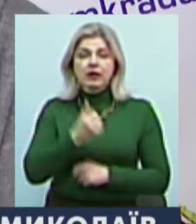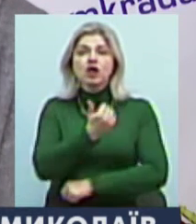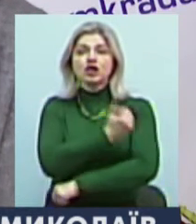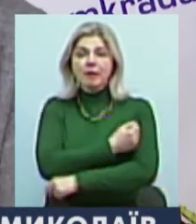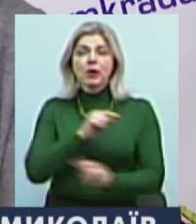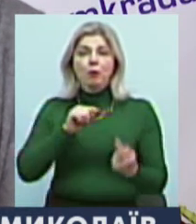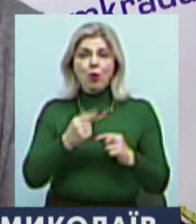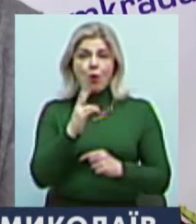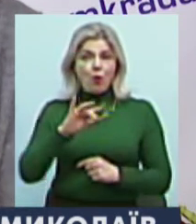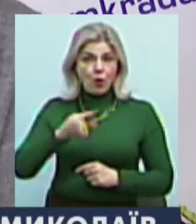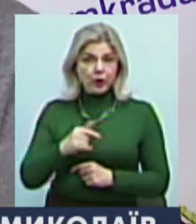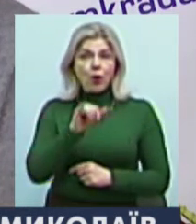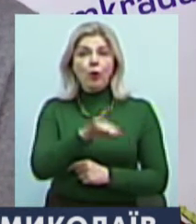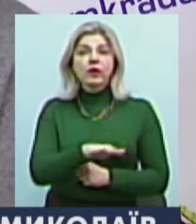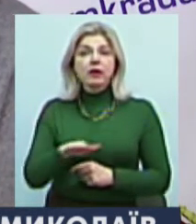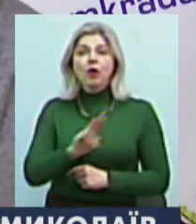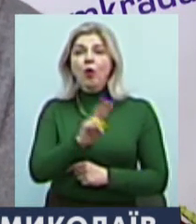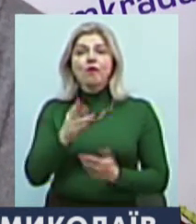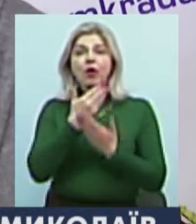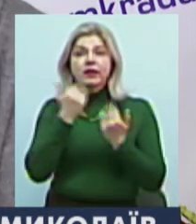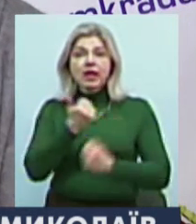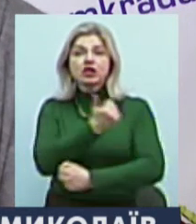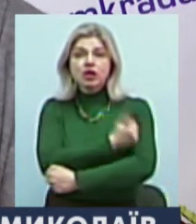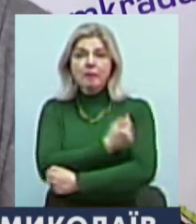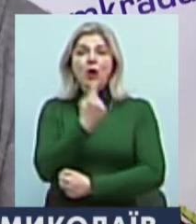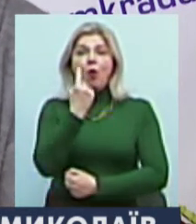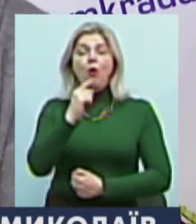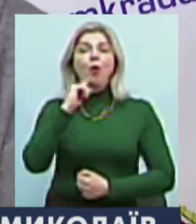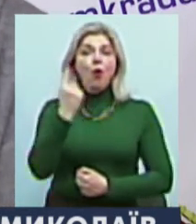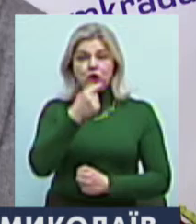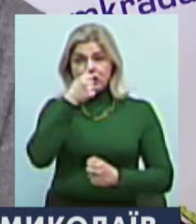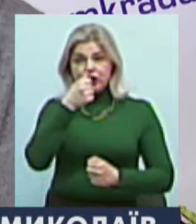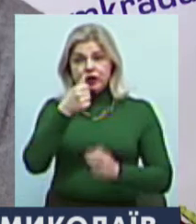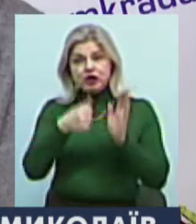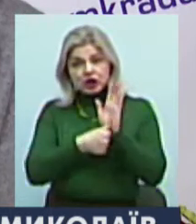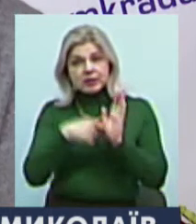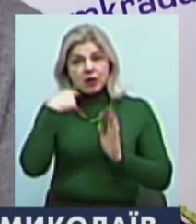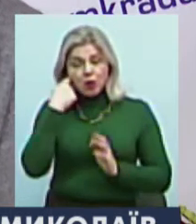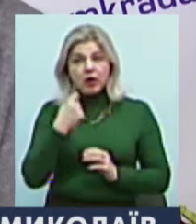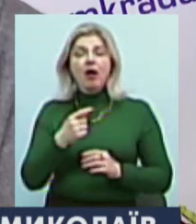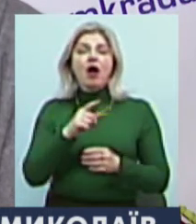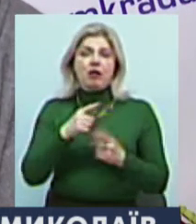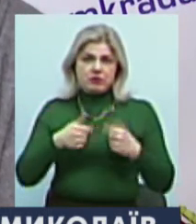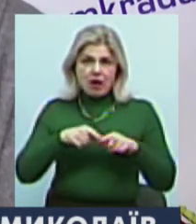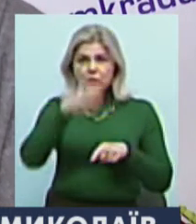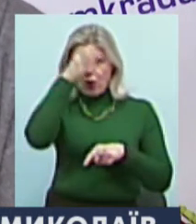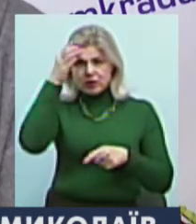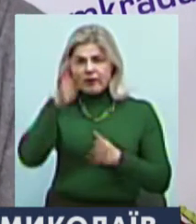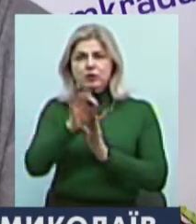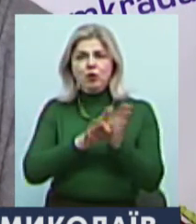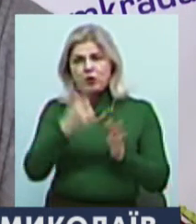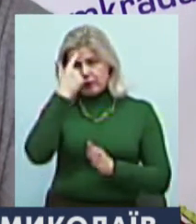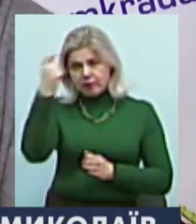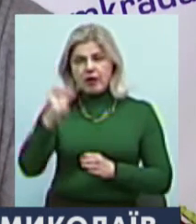у тих дітей, яких відсутні щеплення в 1 рік і 6 років, щоб заклади освіти терміново повідомили